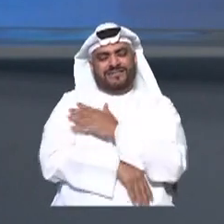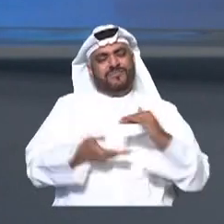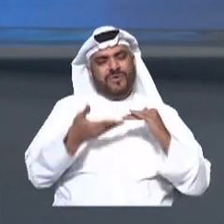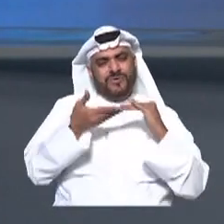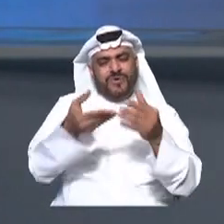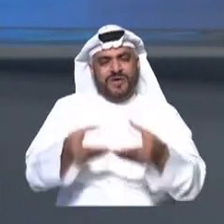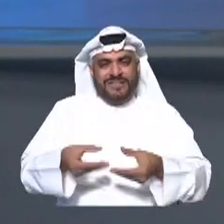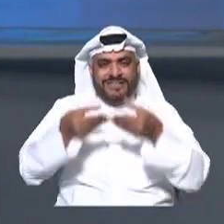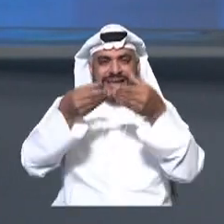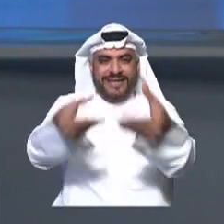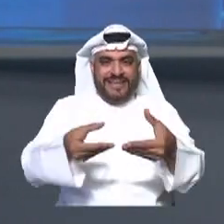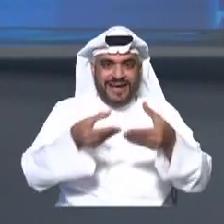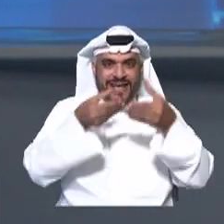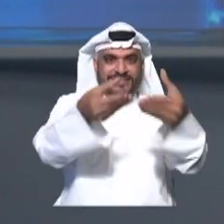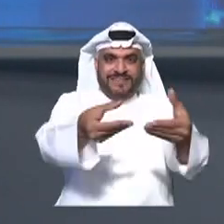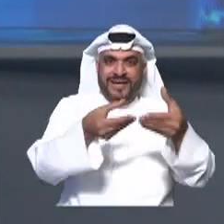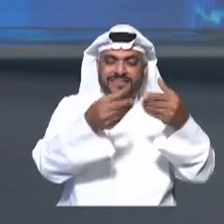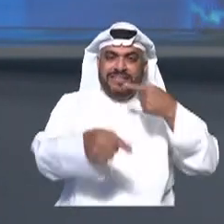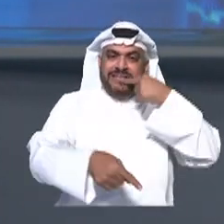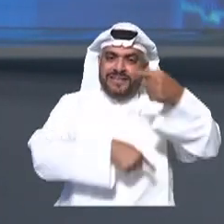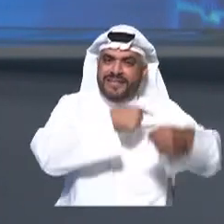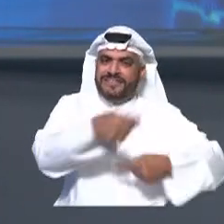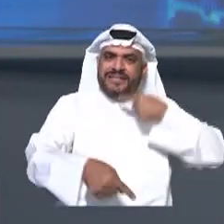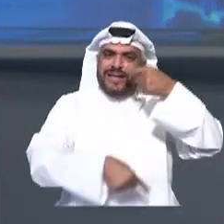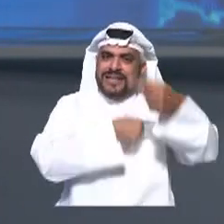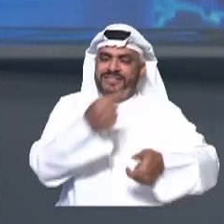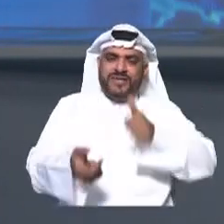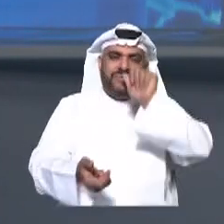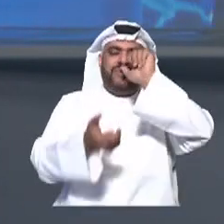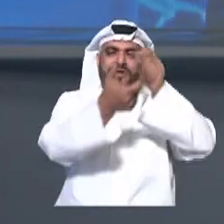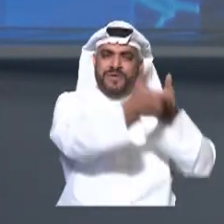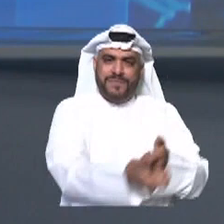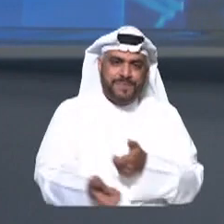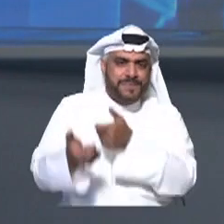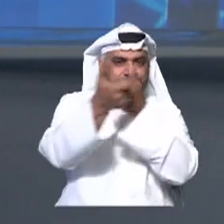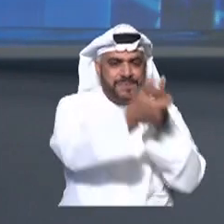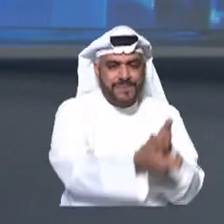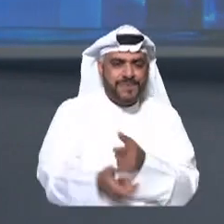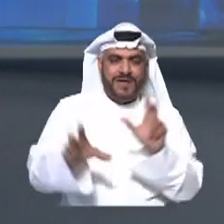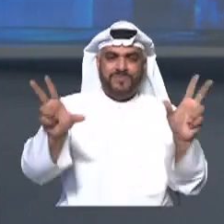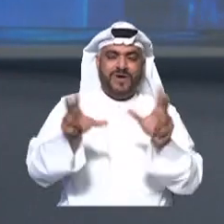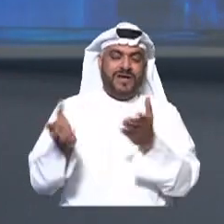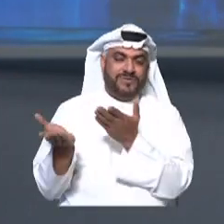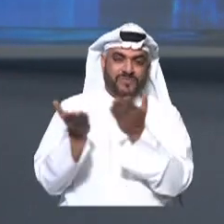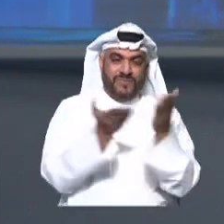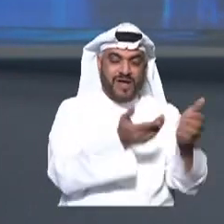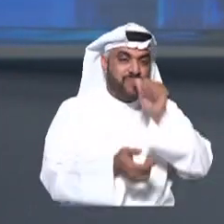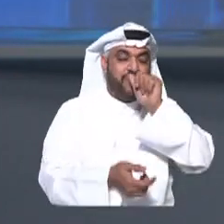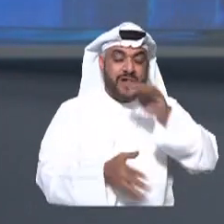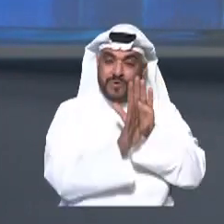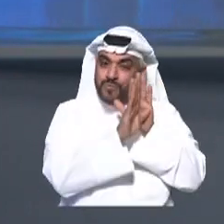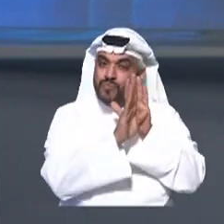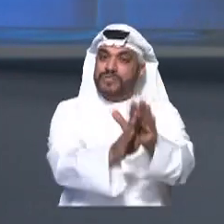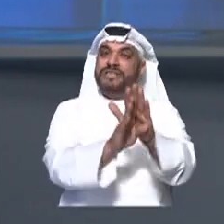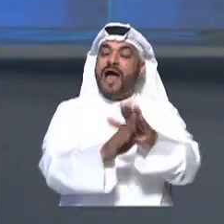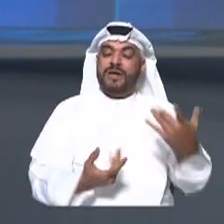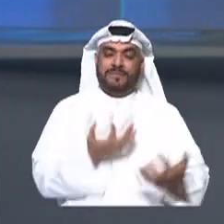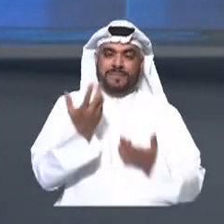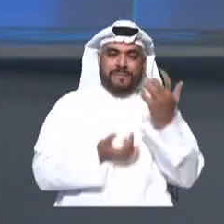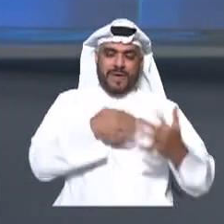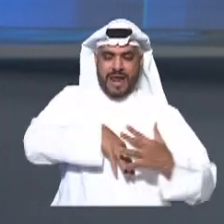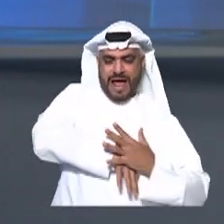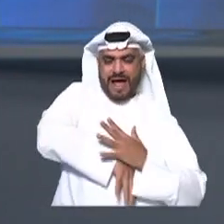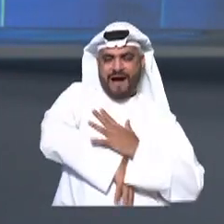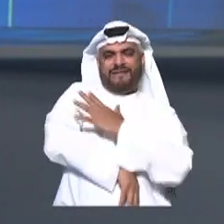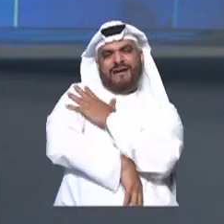خلال الزيارة التي تعتبر عادة سنوية لإدارة العلاقات العامة والإعلام بقوة الإطفاء لدعم مصابي الحروق